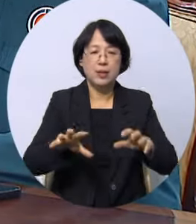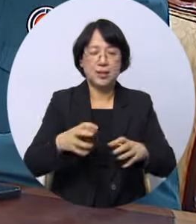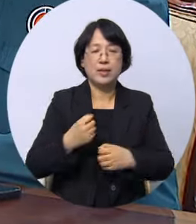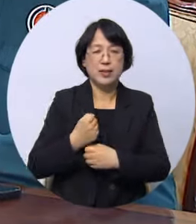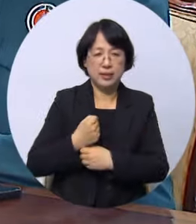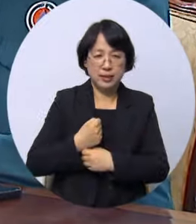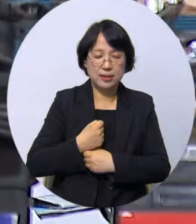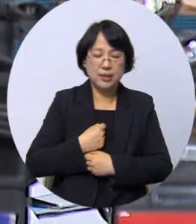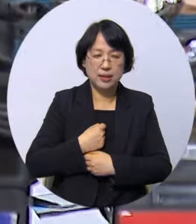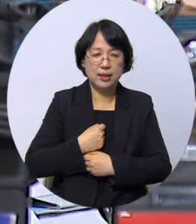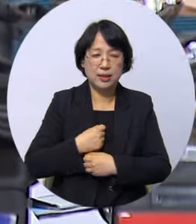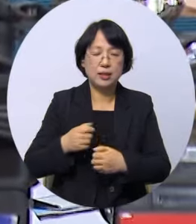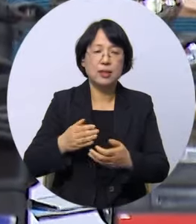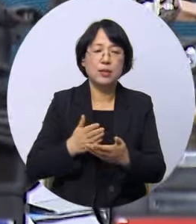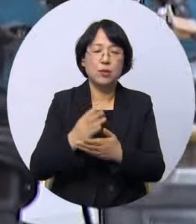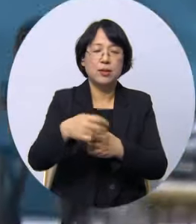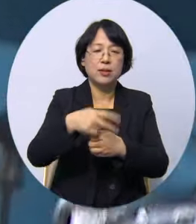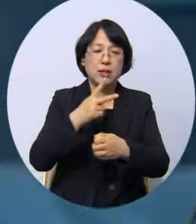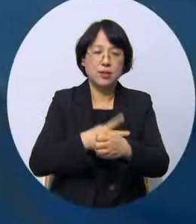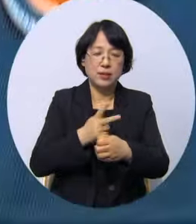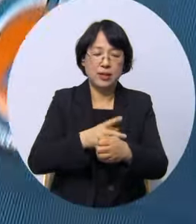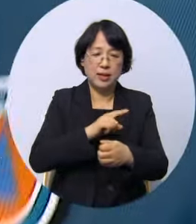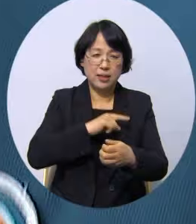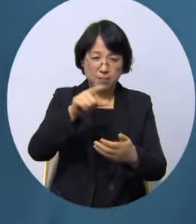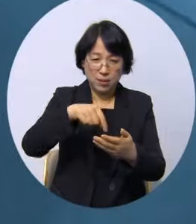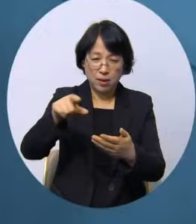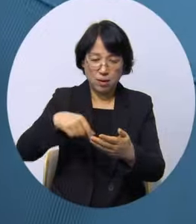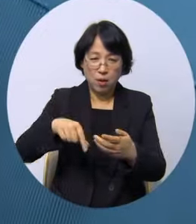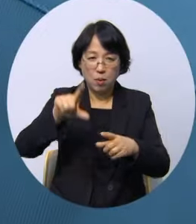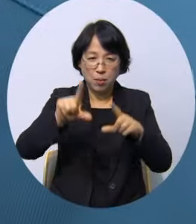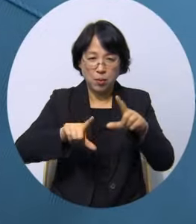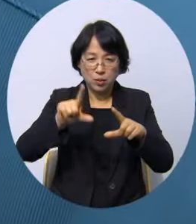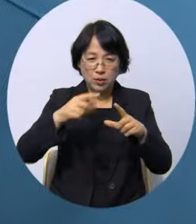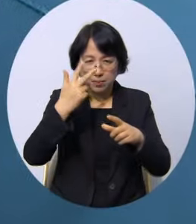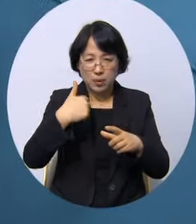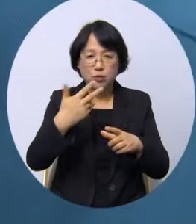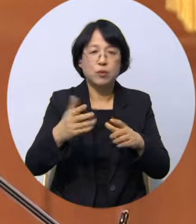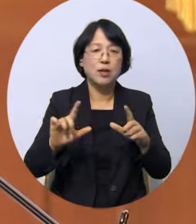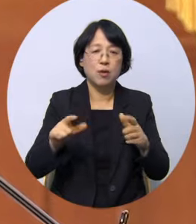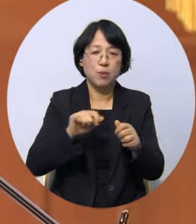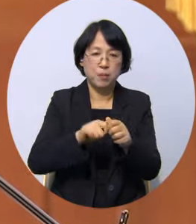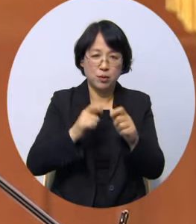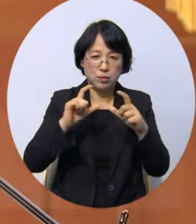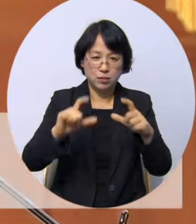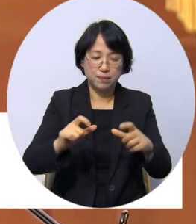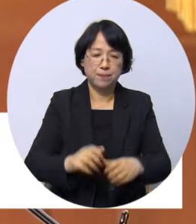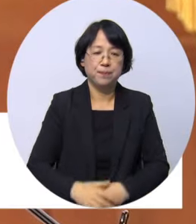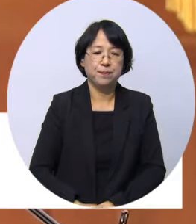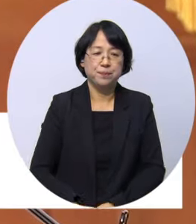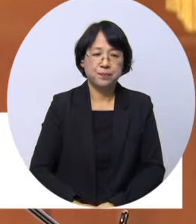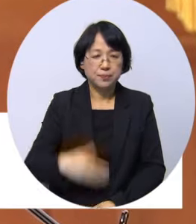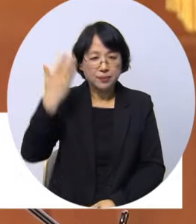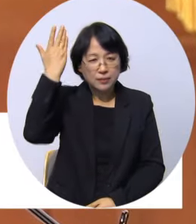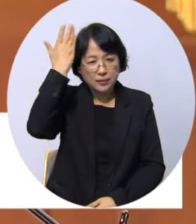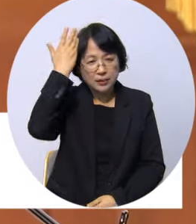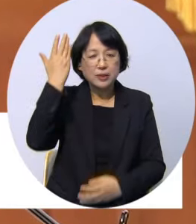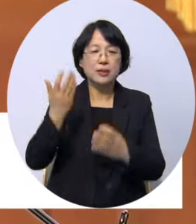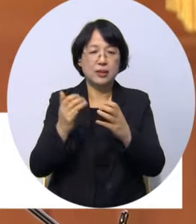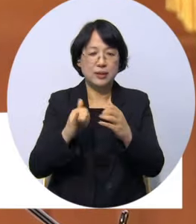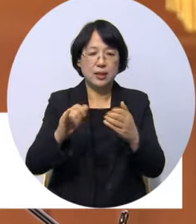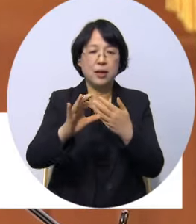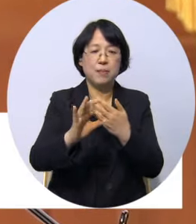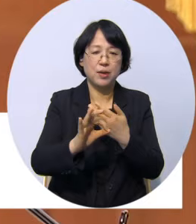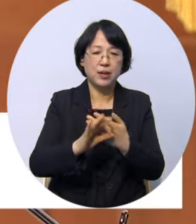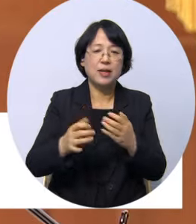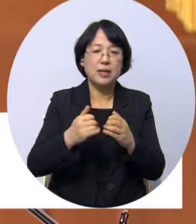전공의들을 색출하는 움직임을 절대 좌시하지 않겠다고 강조했습니다 지성인이라면 구 더구나